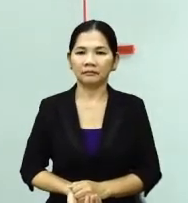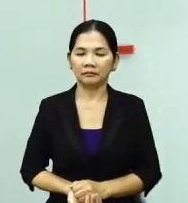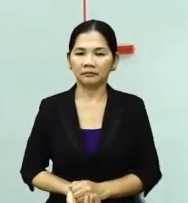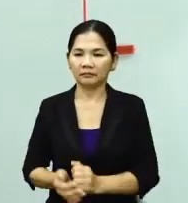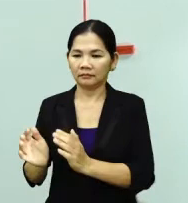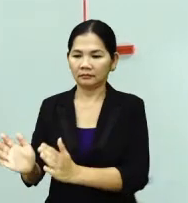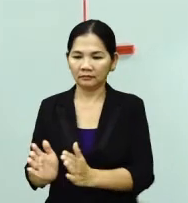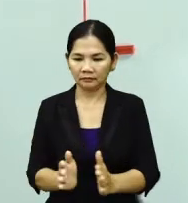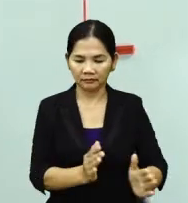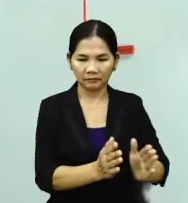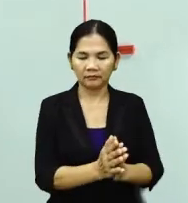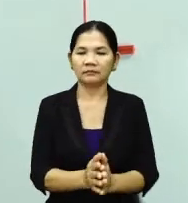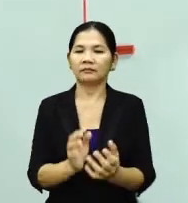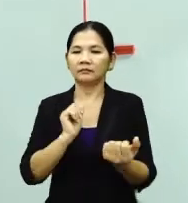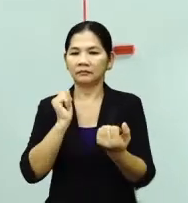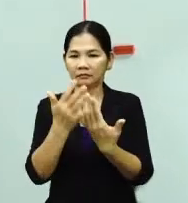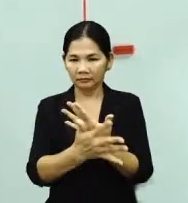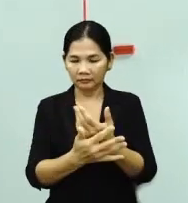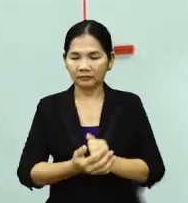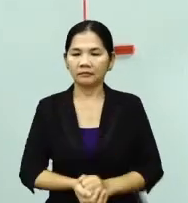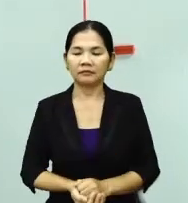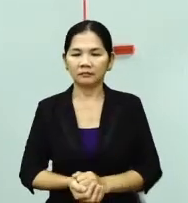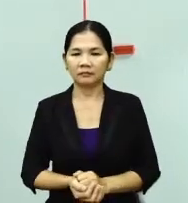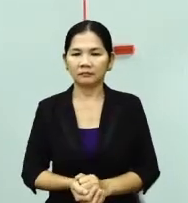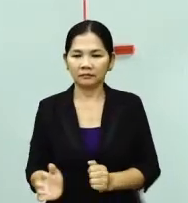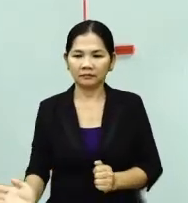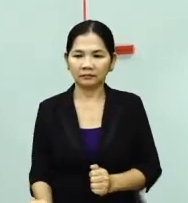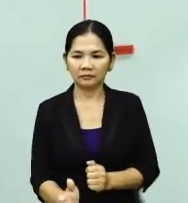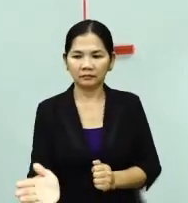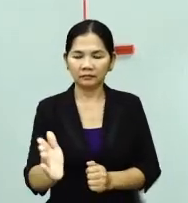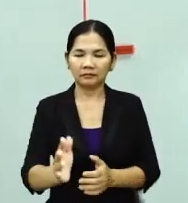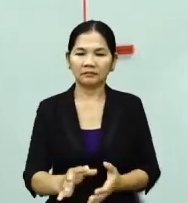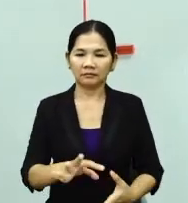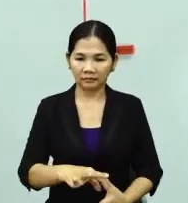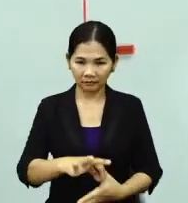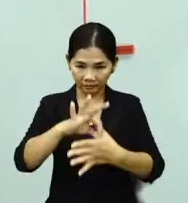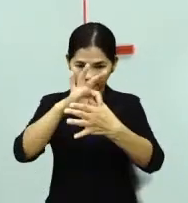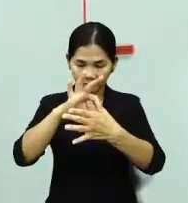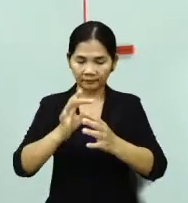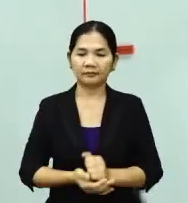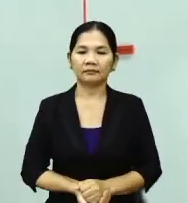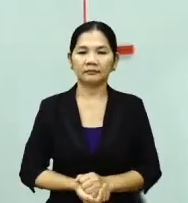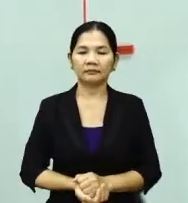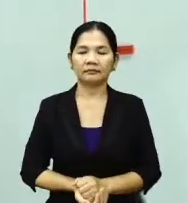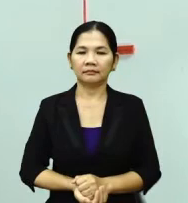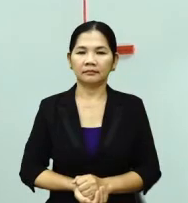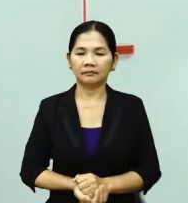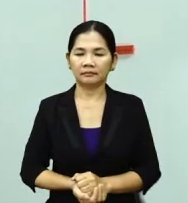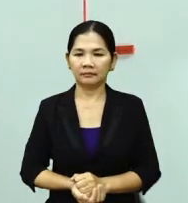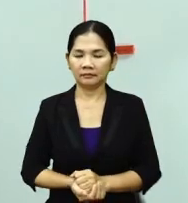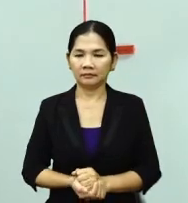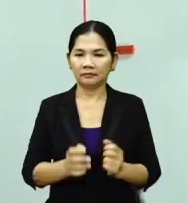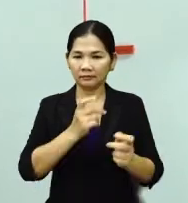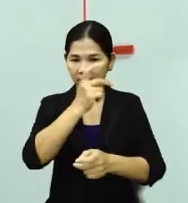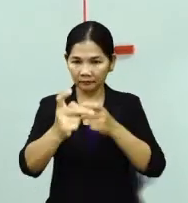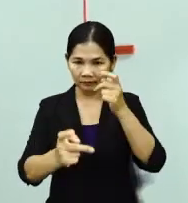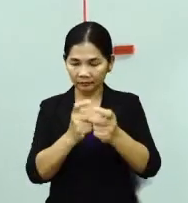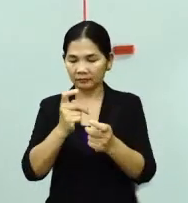riêng trăm bằng lại trấy sát nâng cường